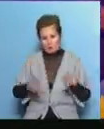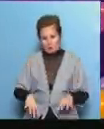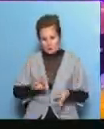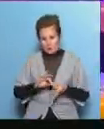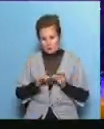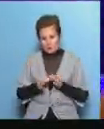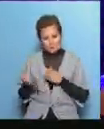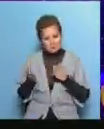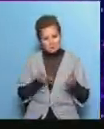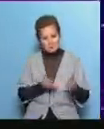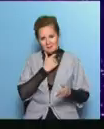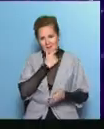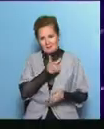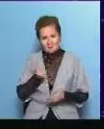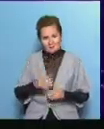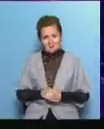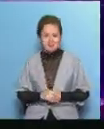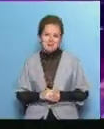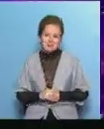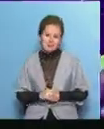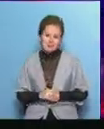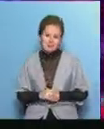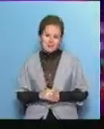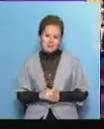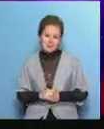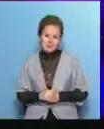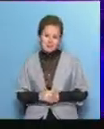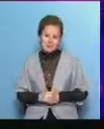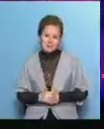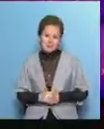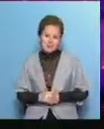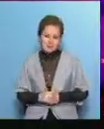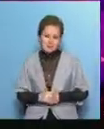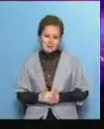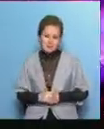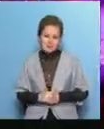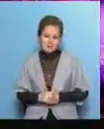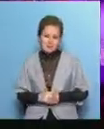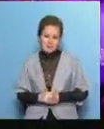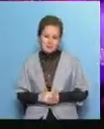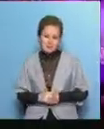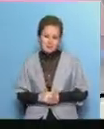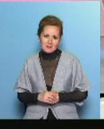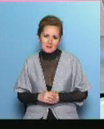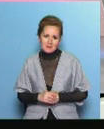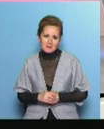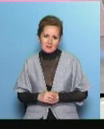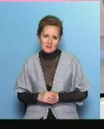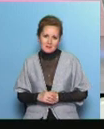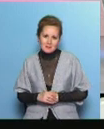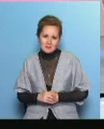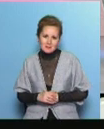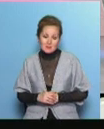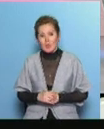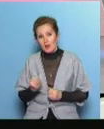Цирк вас любит и ждет! Елена Обуховская, Илья Дерендяев, телеканал «Моя Удмуртия».